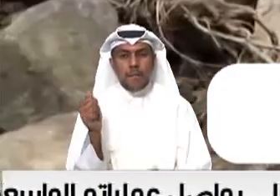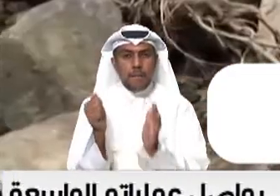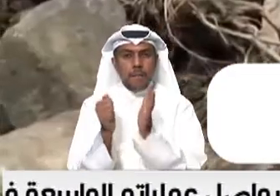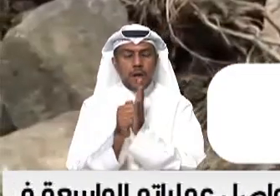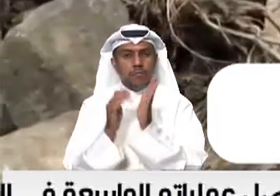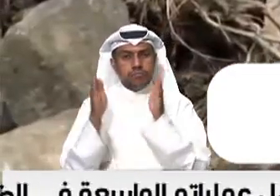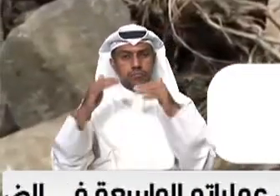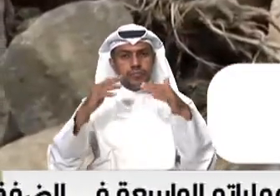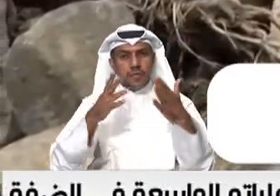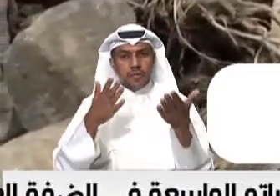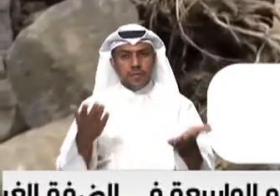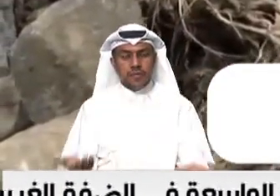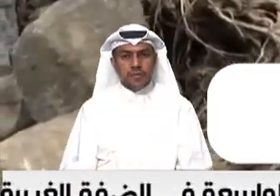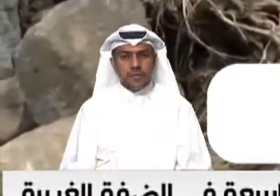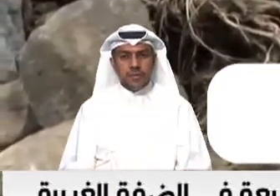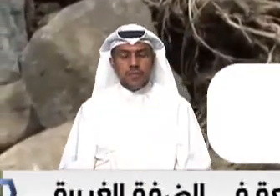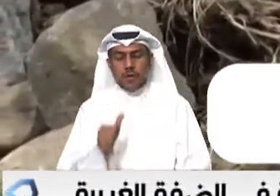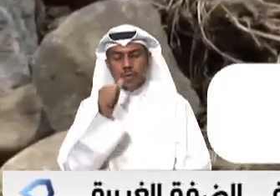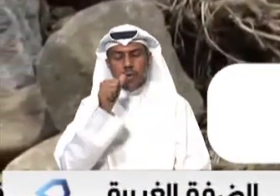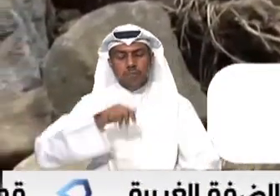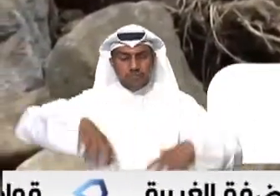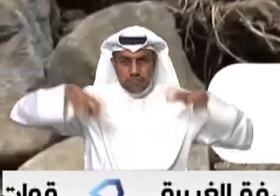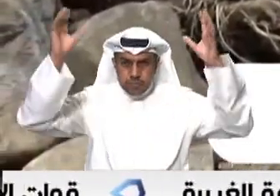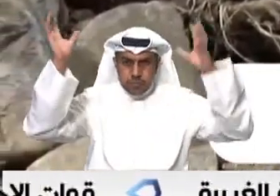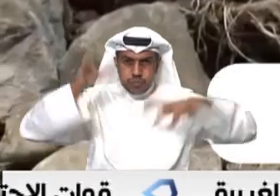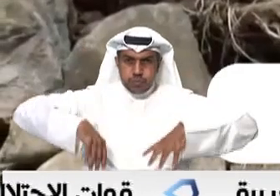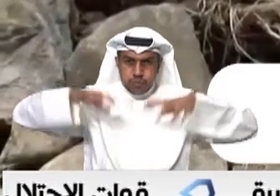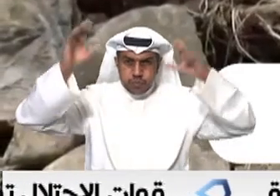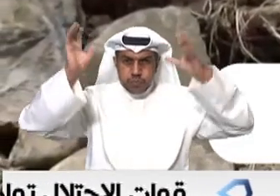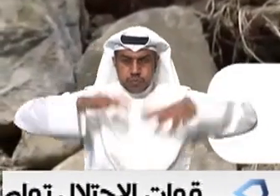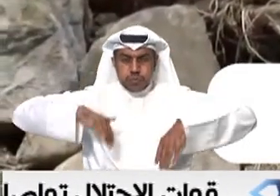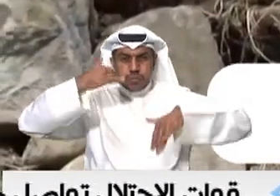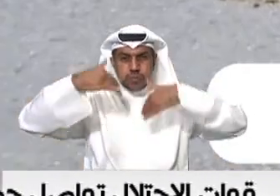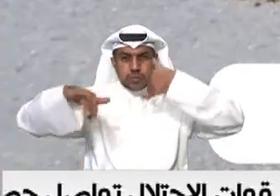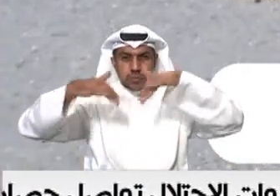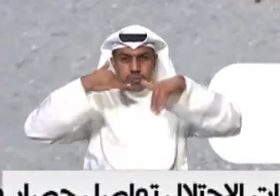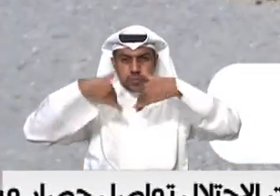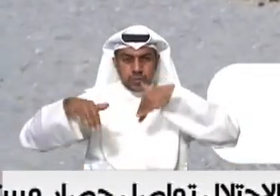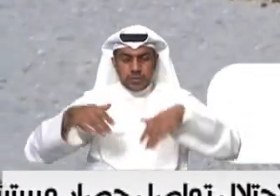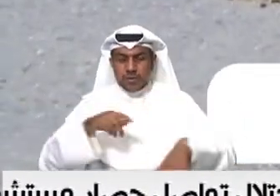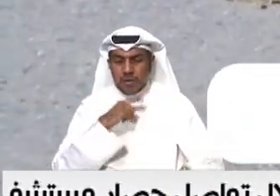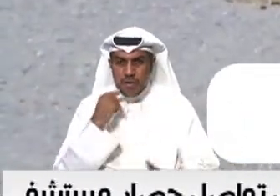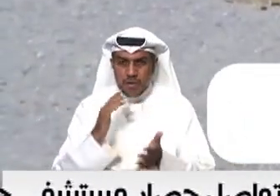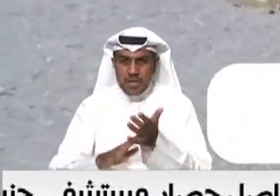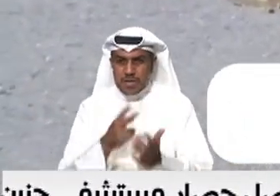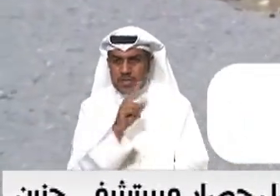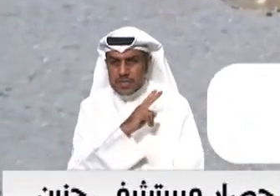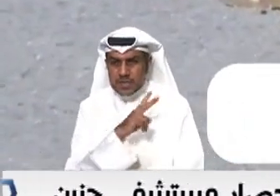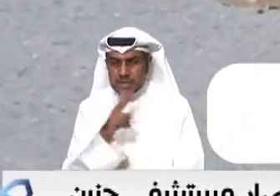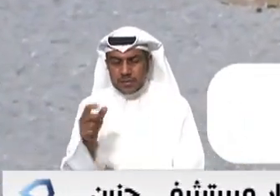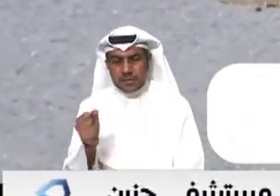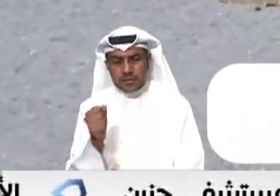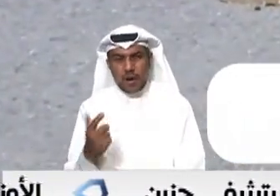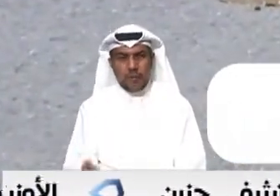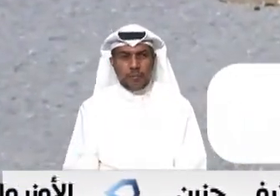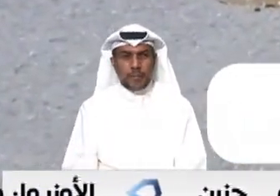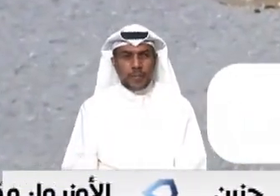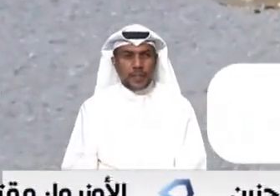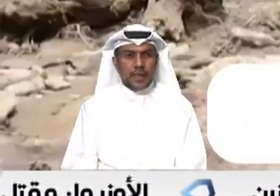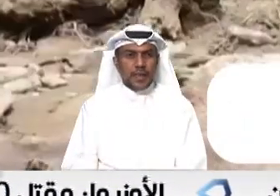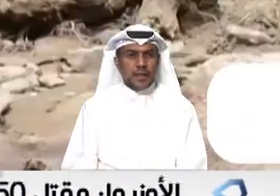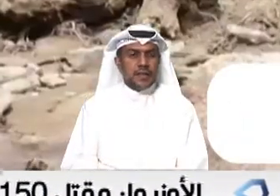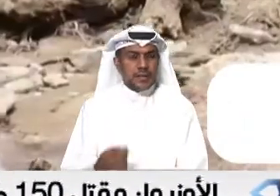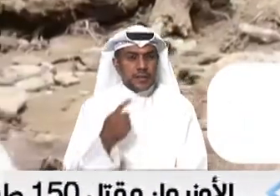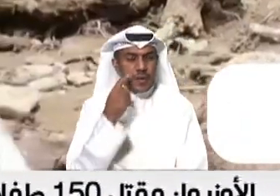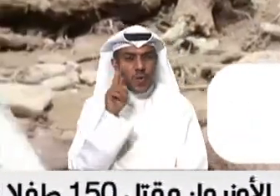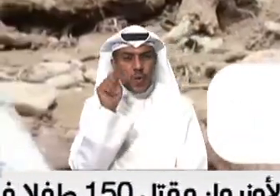1020 عائلة. وأدت السيول إلى قطع عدد من الطرق التي تربط المناطق المتضررة بغيرها داخل المديرية. مكتب صندوق